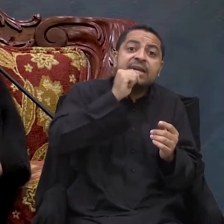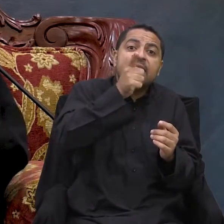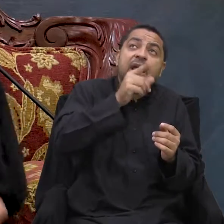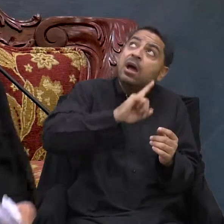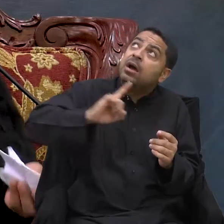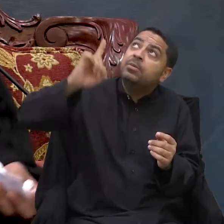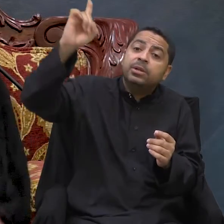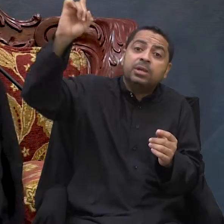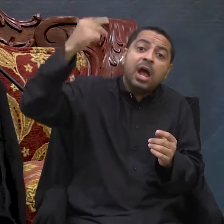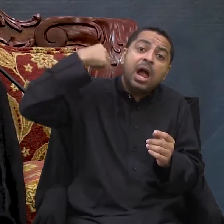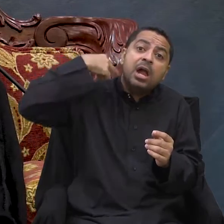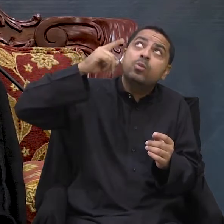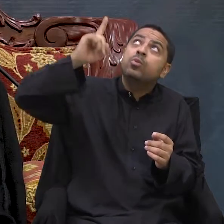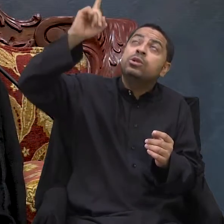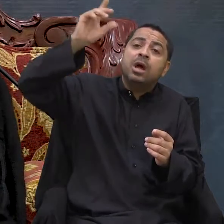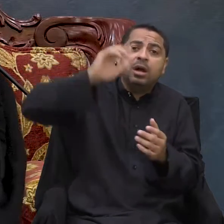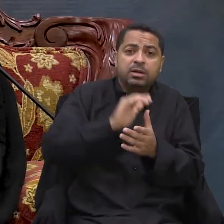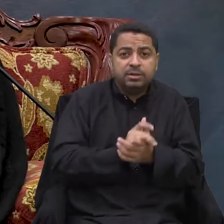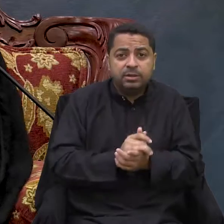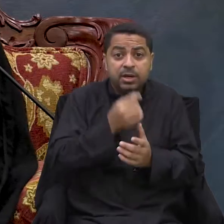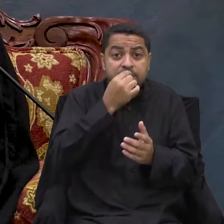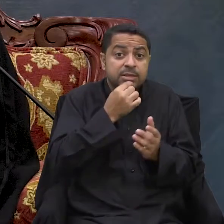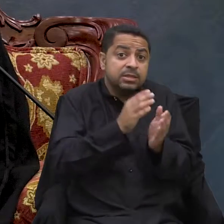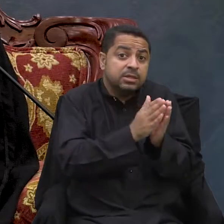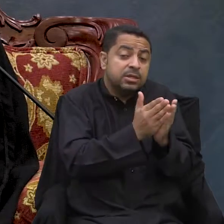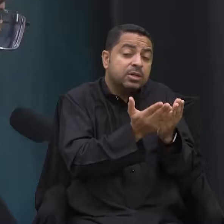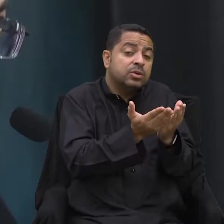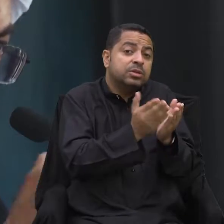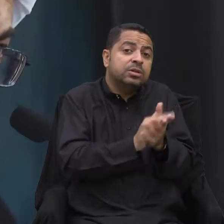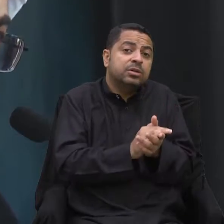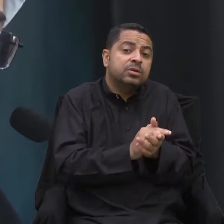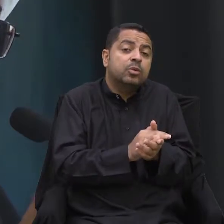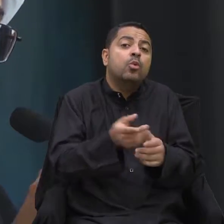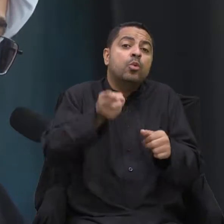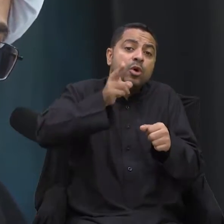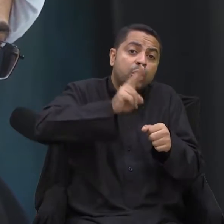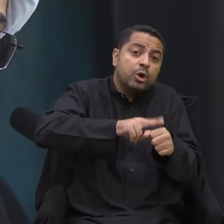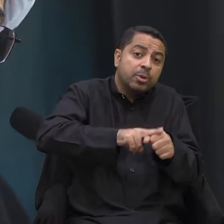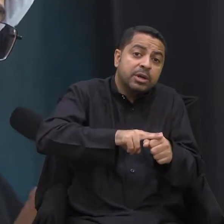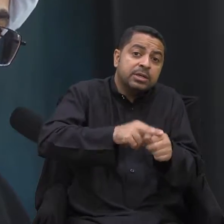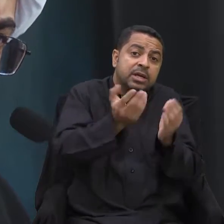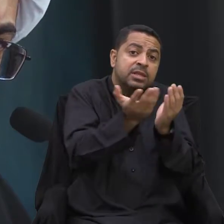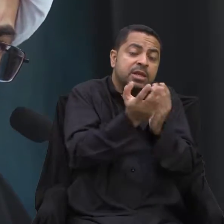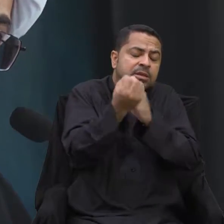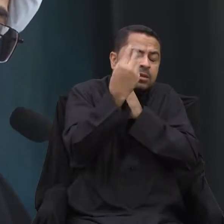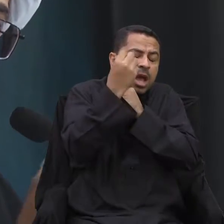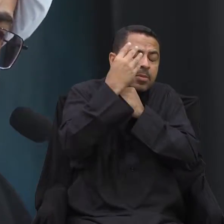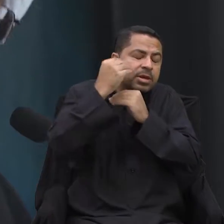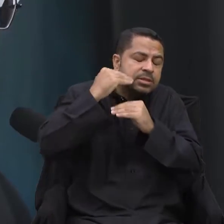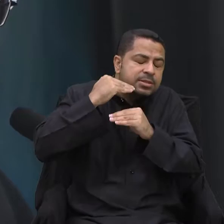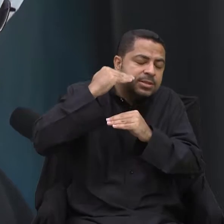الله، علم الله، ومع ذلك تأثيره تأثير